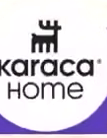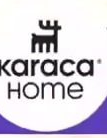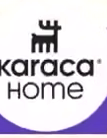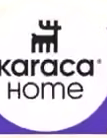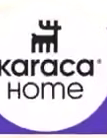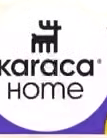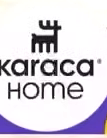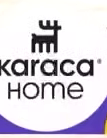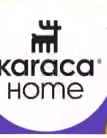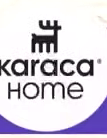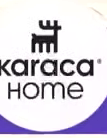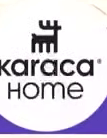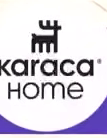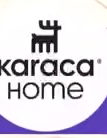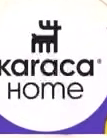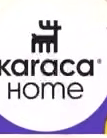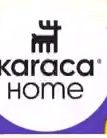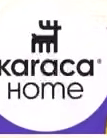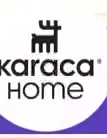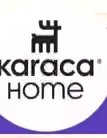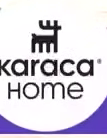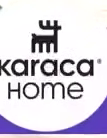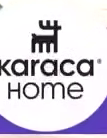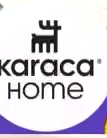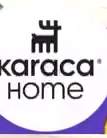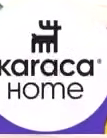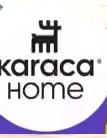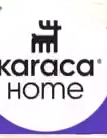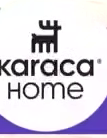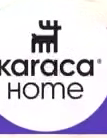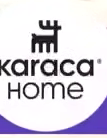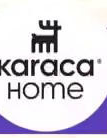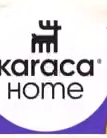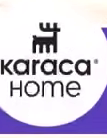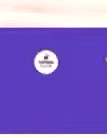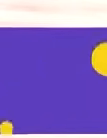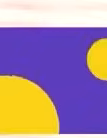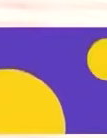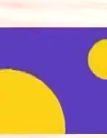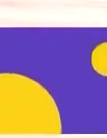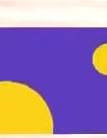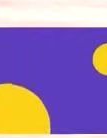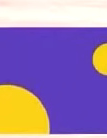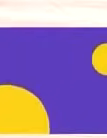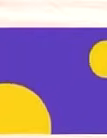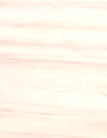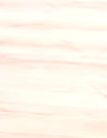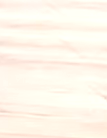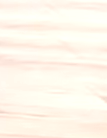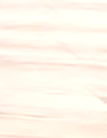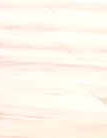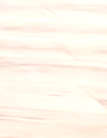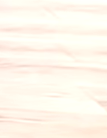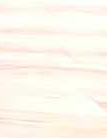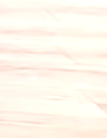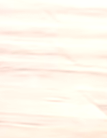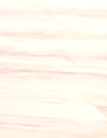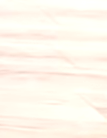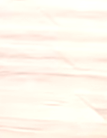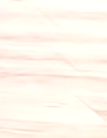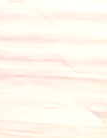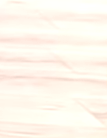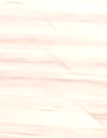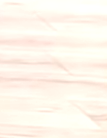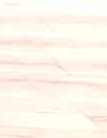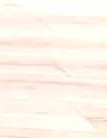iyi değerlendirebiliriz? Ha bu arada Ramazan nasıl geçiyor Abdülkerim? Ya şöyle Ramazan